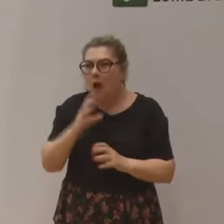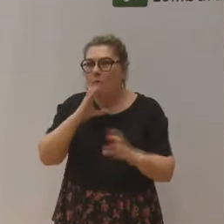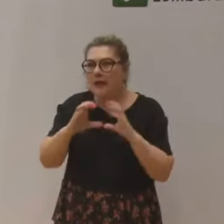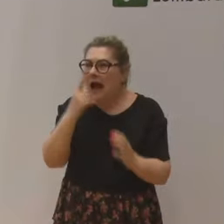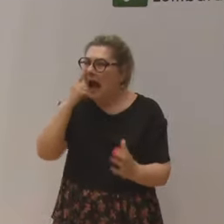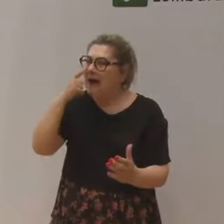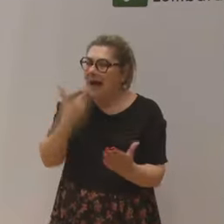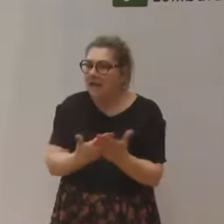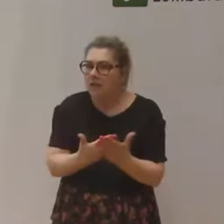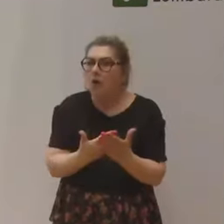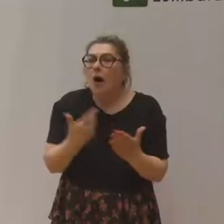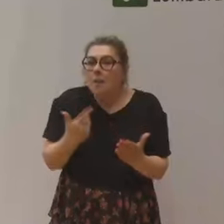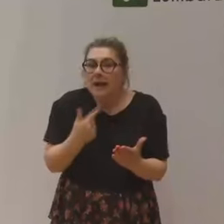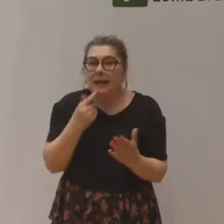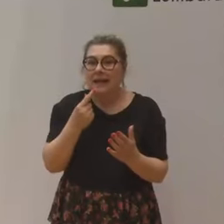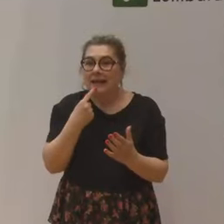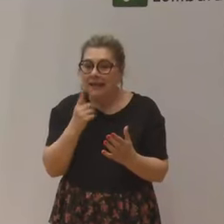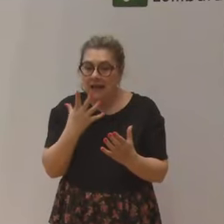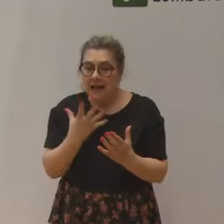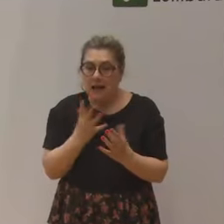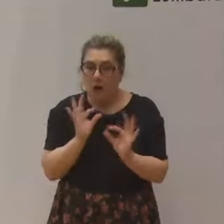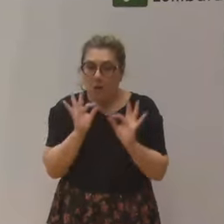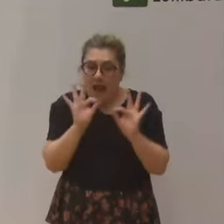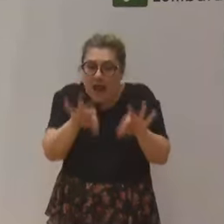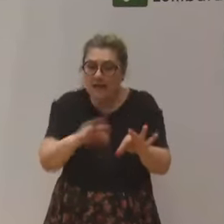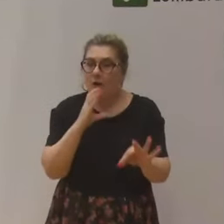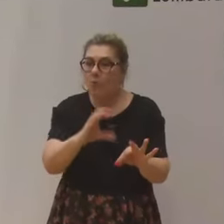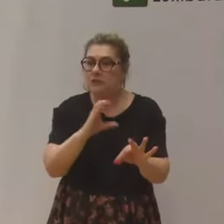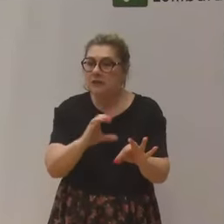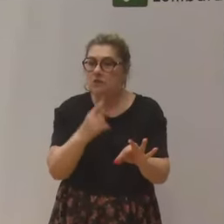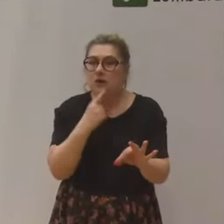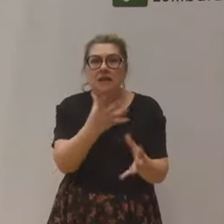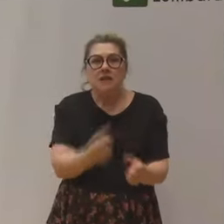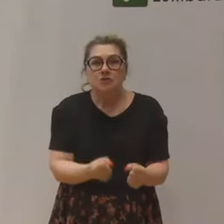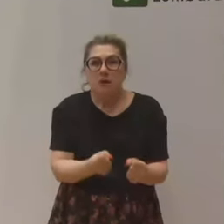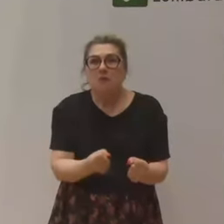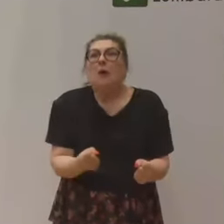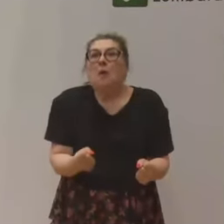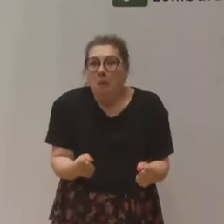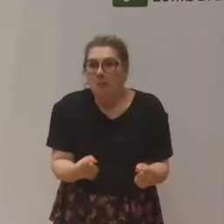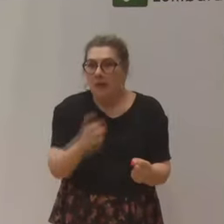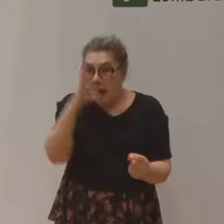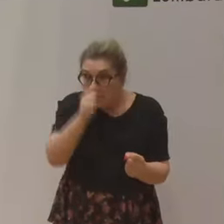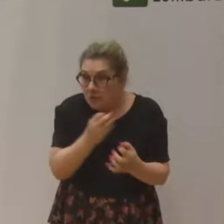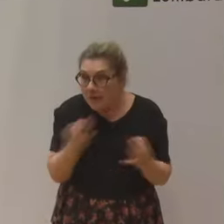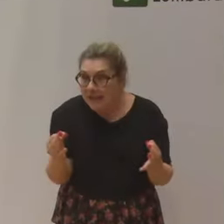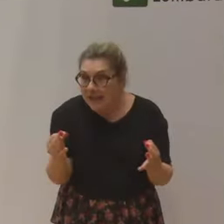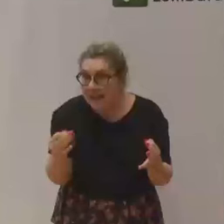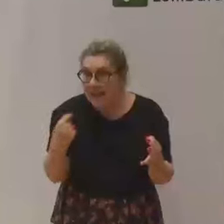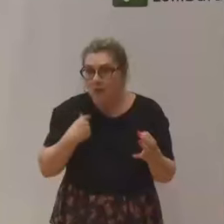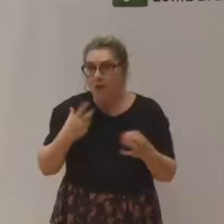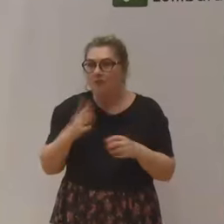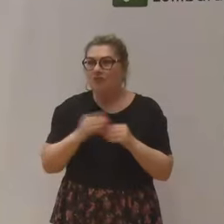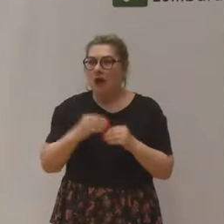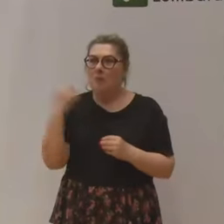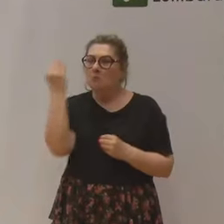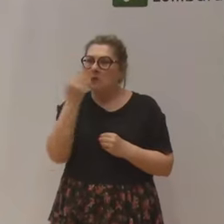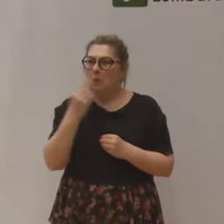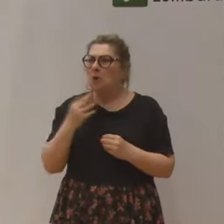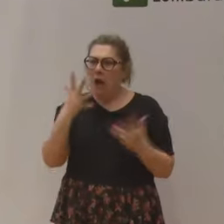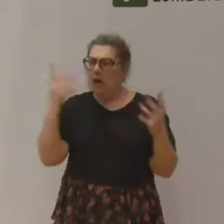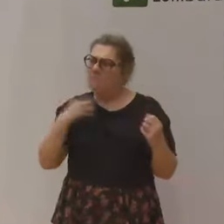modo, pensando a chi riceve la comunicazione. Spesso siamo abituati, noi che la facciamo, a pensare che sia